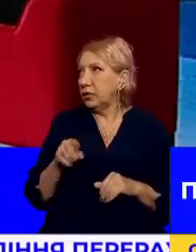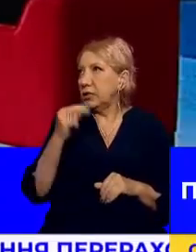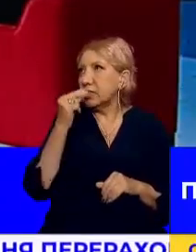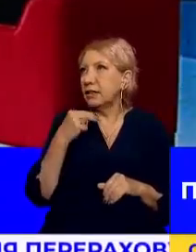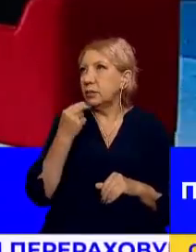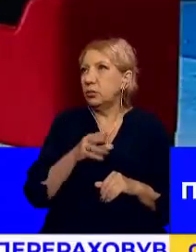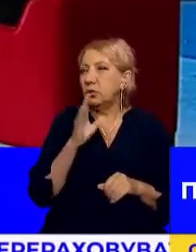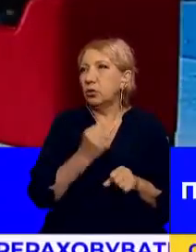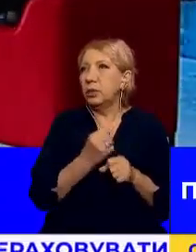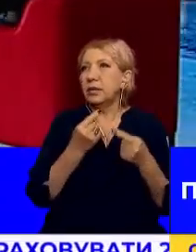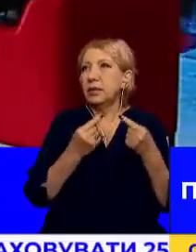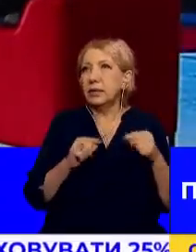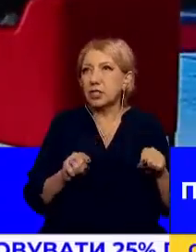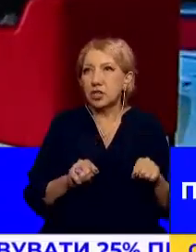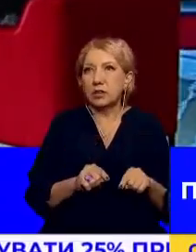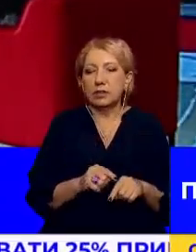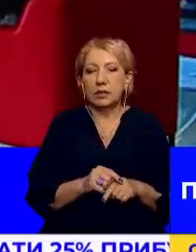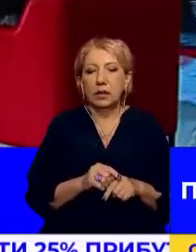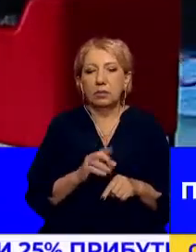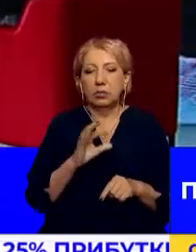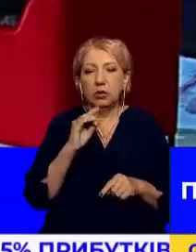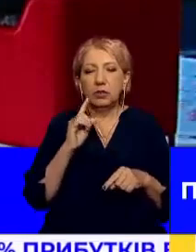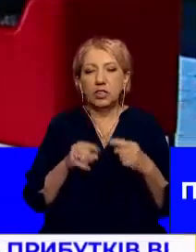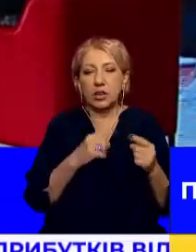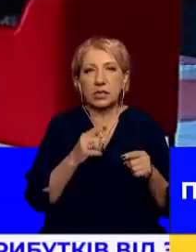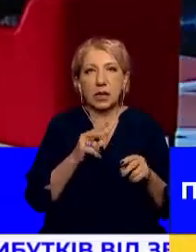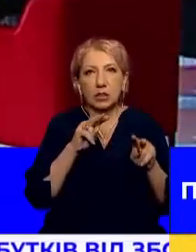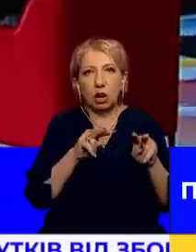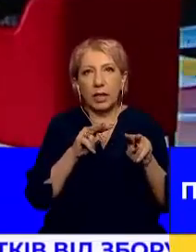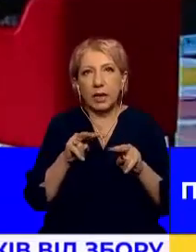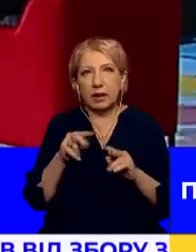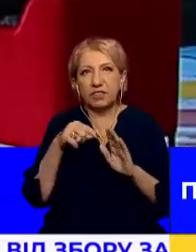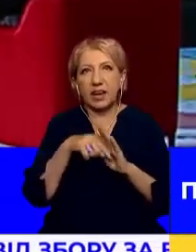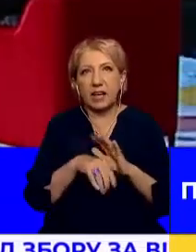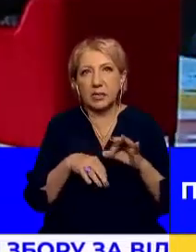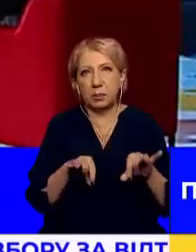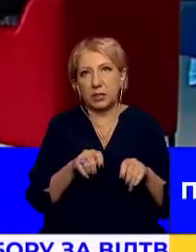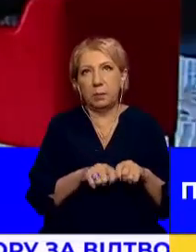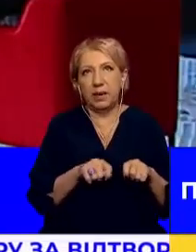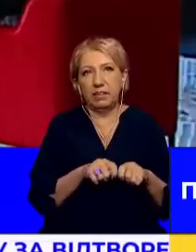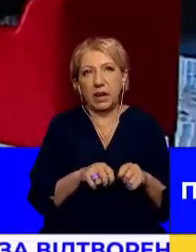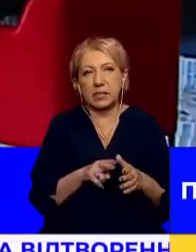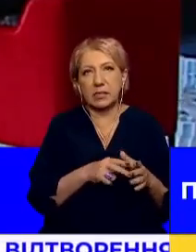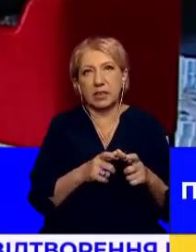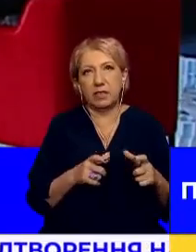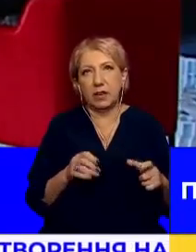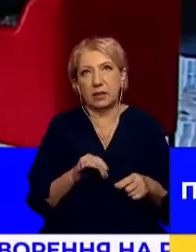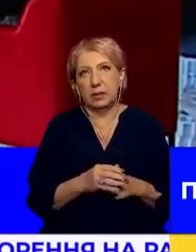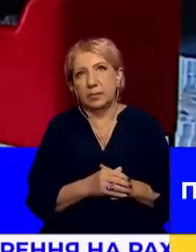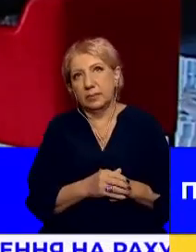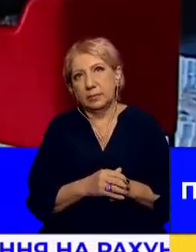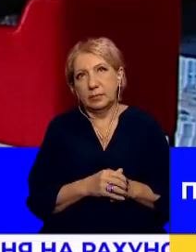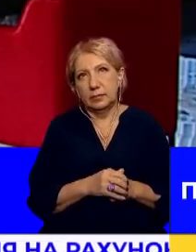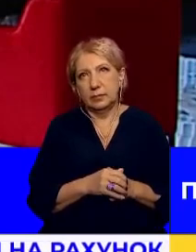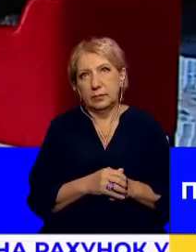вони роблять інакше. Тобто будуть весь час оці контролери, які будуть перевіряти, от ви їдете,